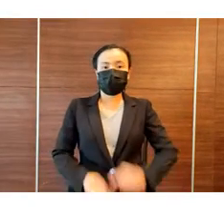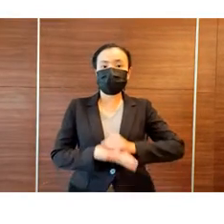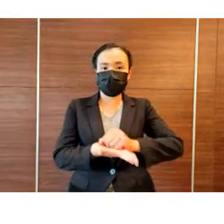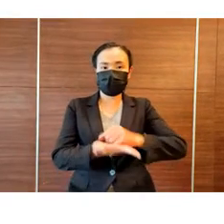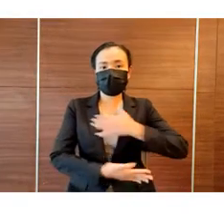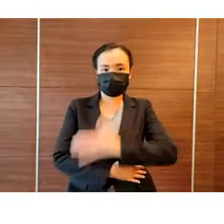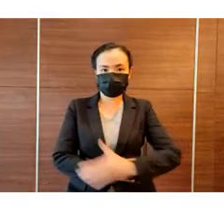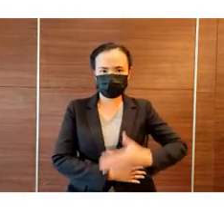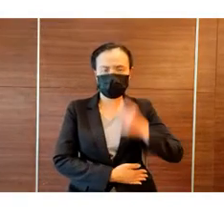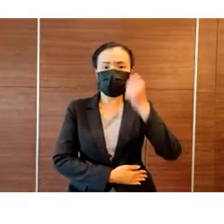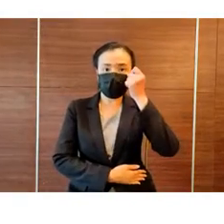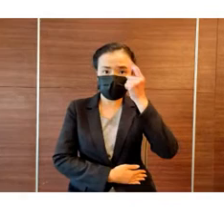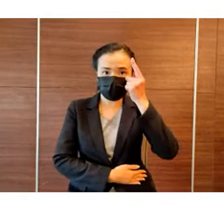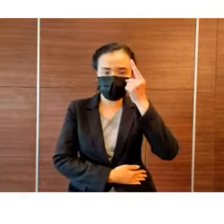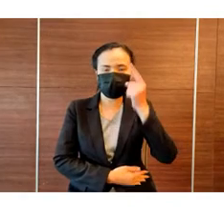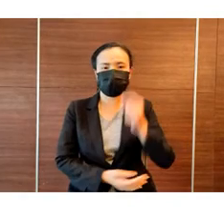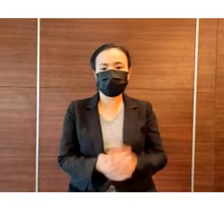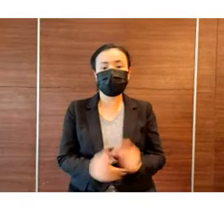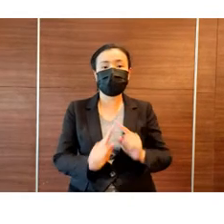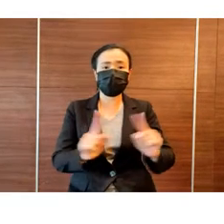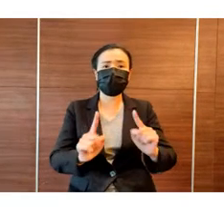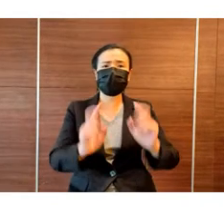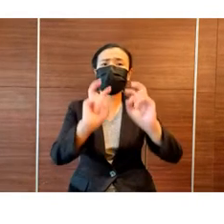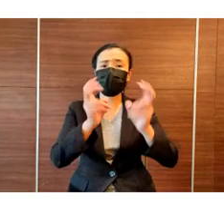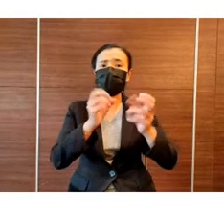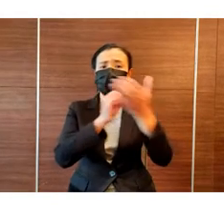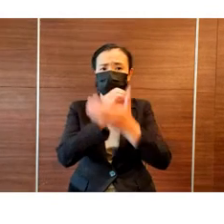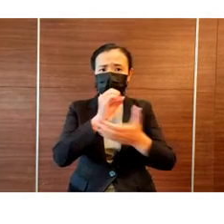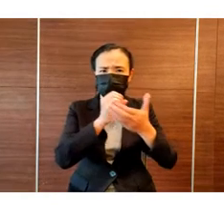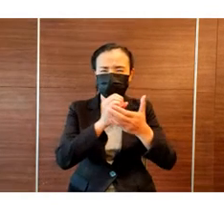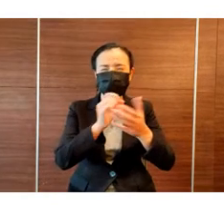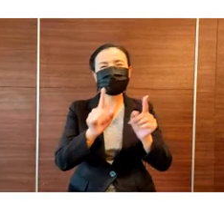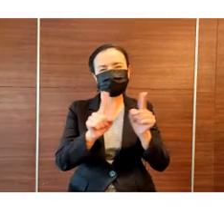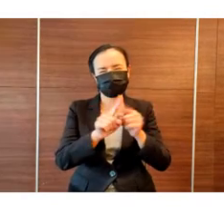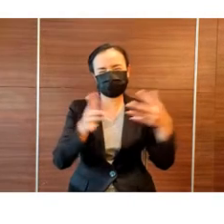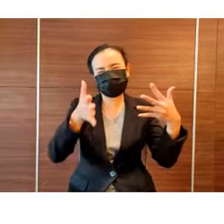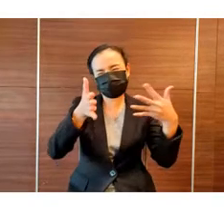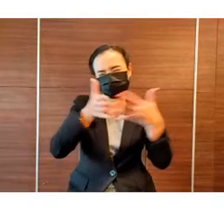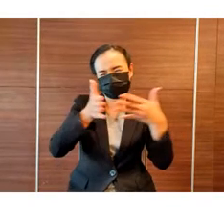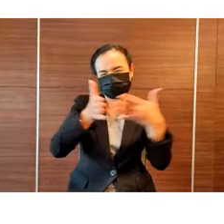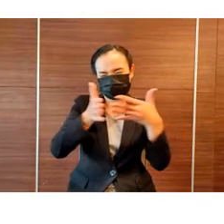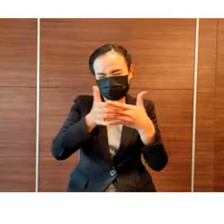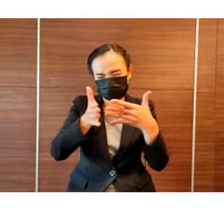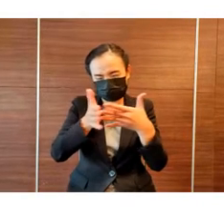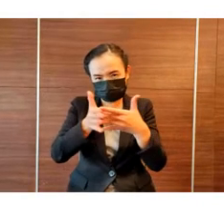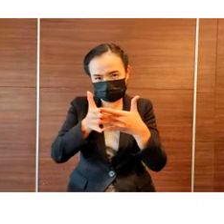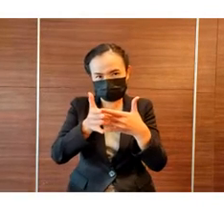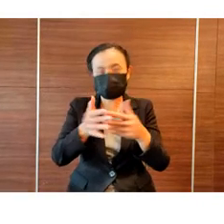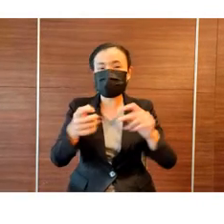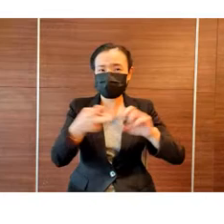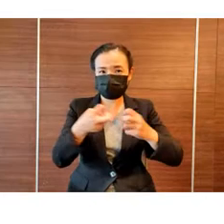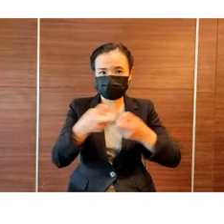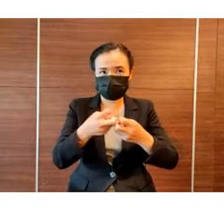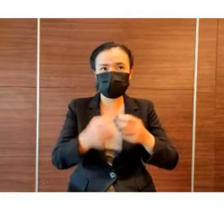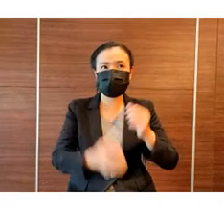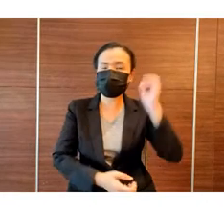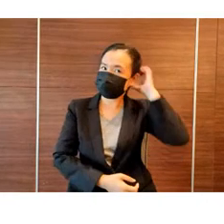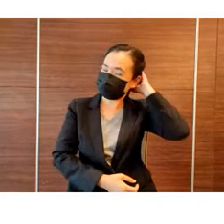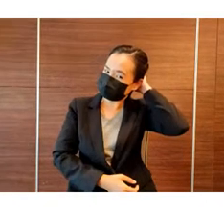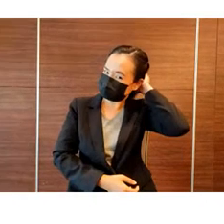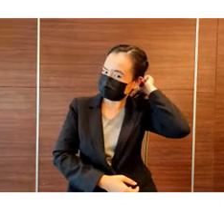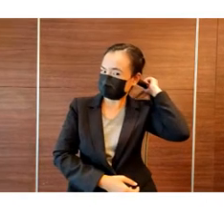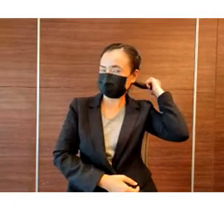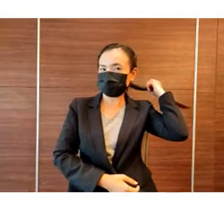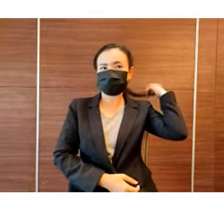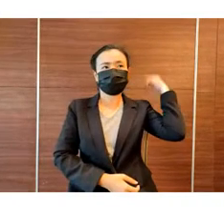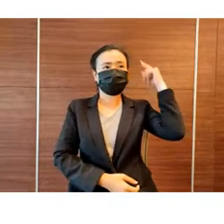าพนะคะแต่พอมาเจอเรื่องของยาเสพติดเนาะซึ่งก็เป็นกำแพงสูงเหมือนกันนะที่เราจะต้องข้ามไป